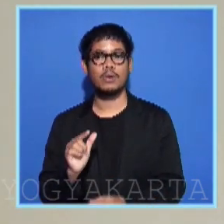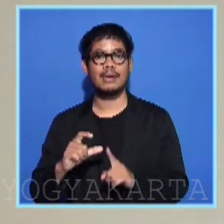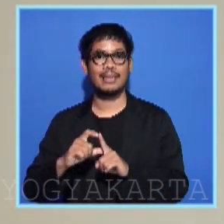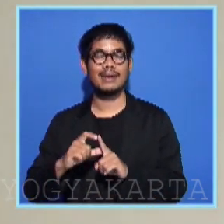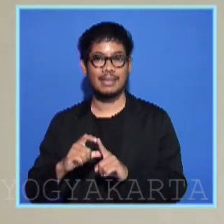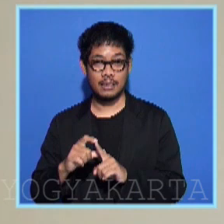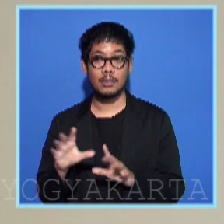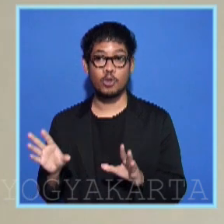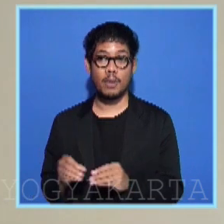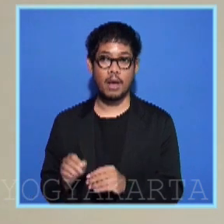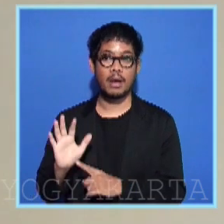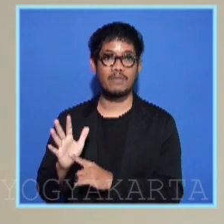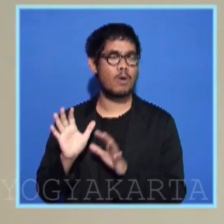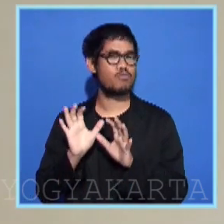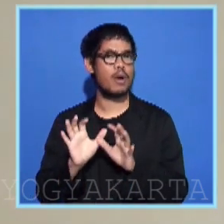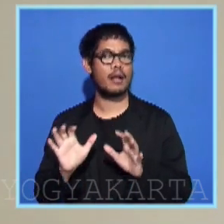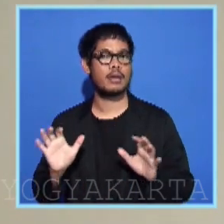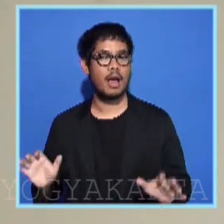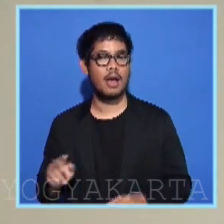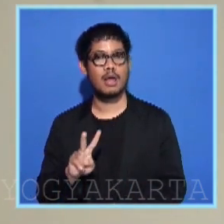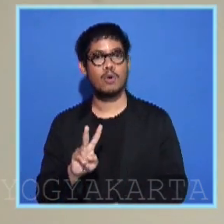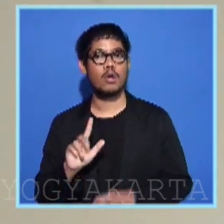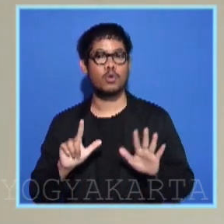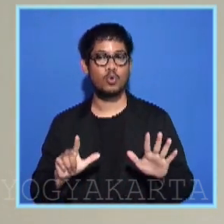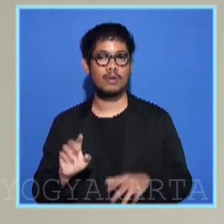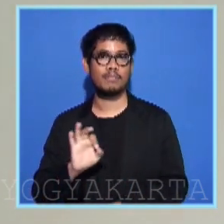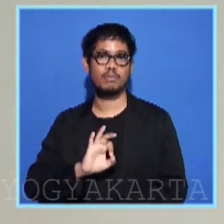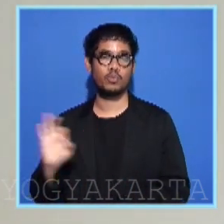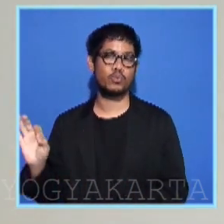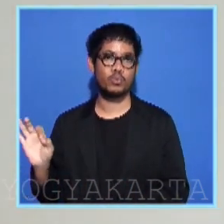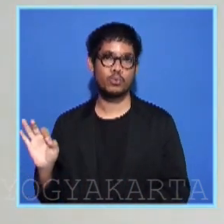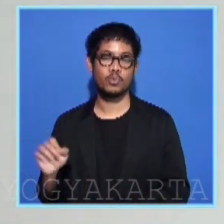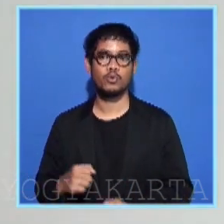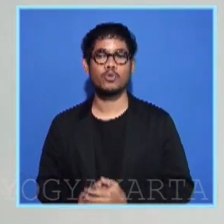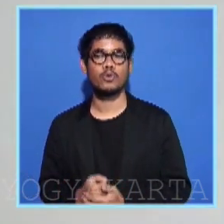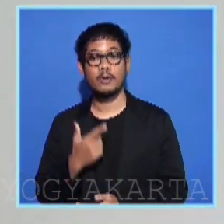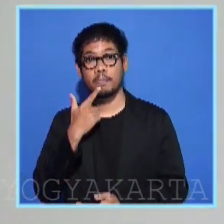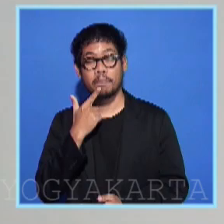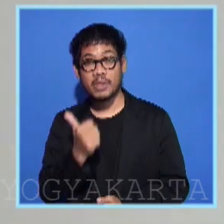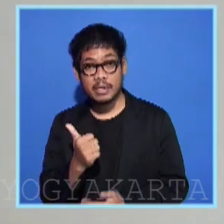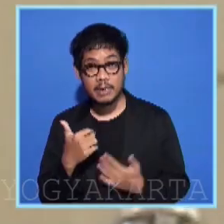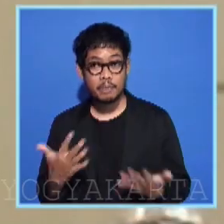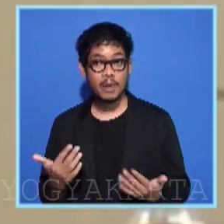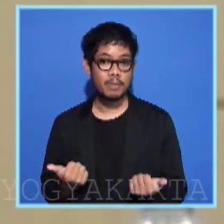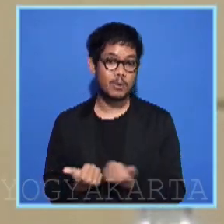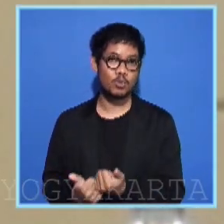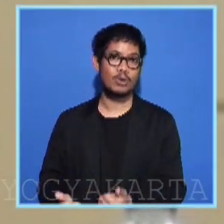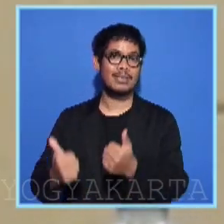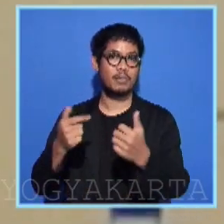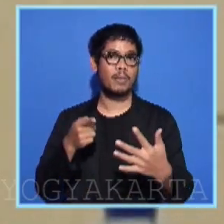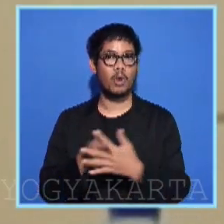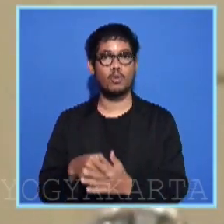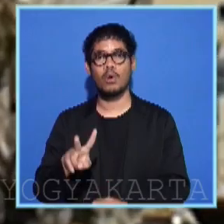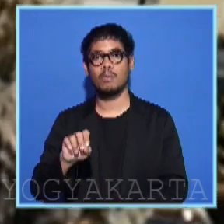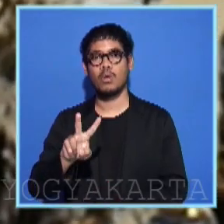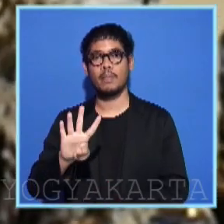memang banyak sekali, ada 27 ribu, maka kita sangat berkepentingan terhadap suksesnya pelaksanaan pemilu. Bawaslu DIY